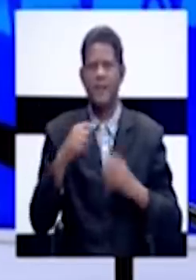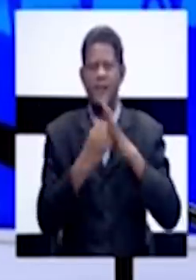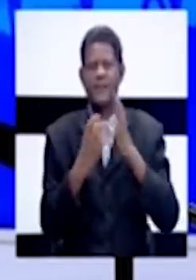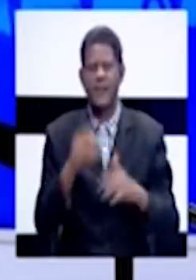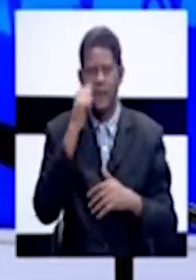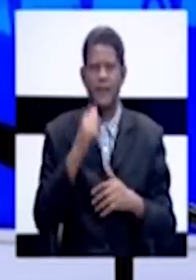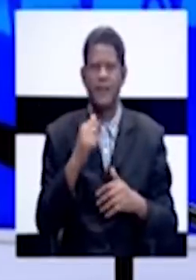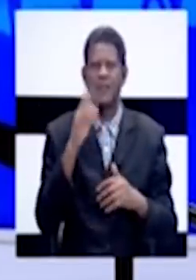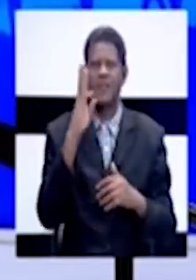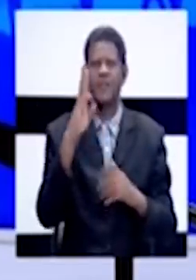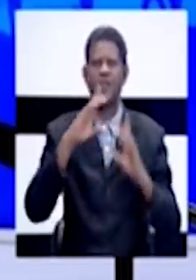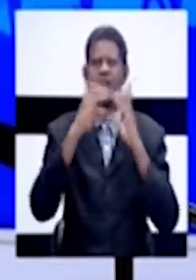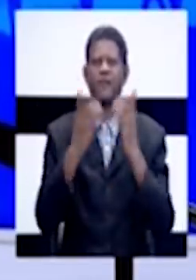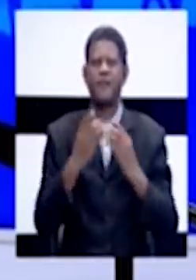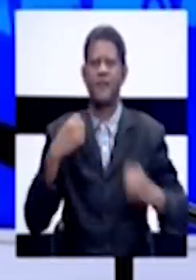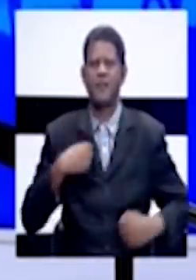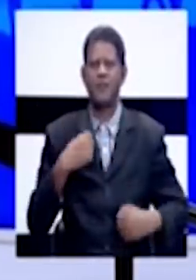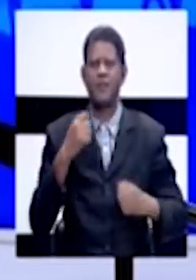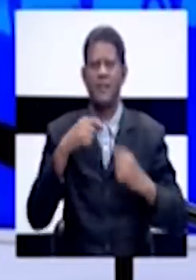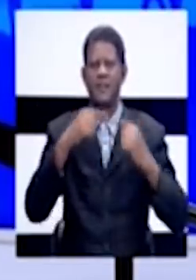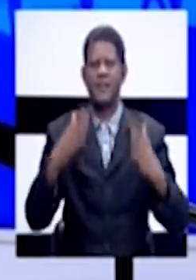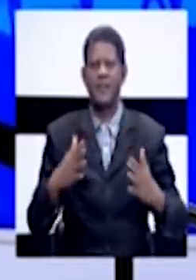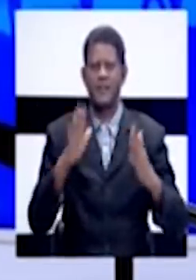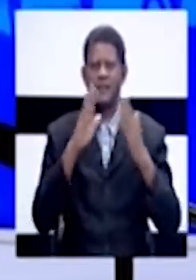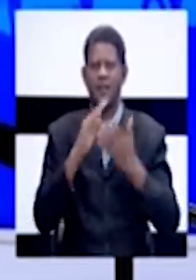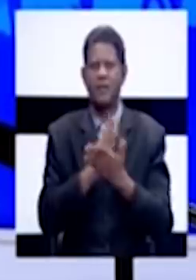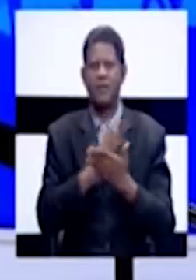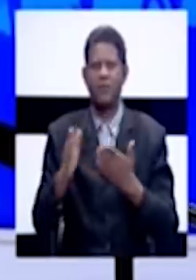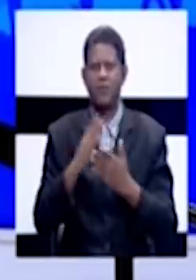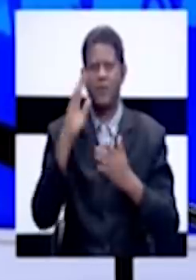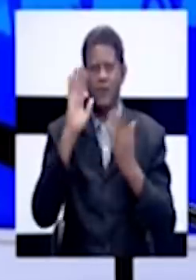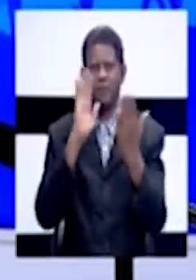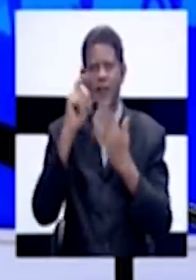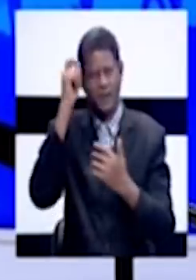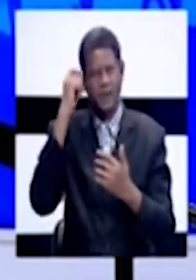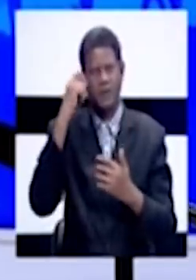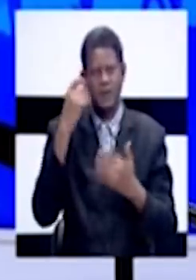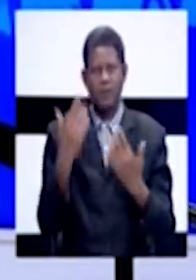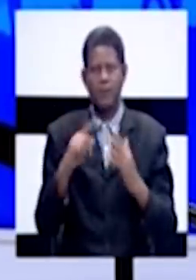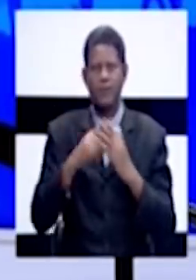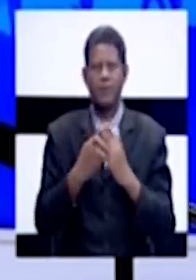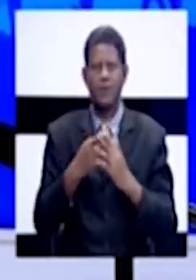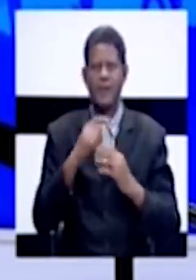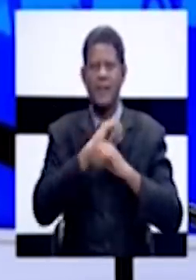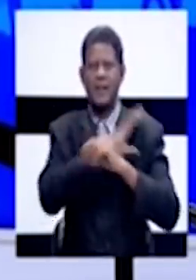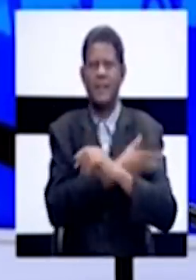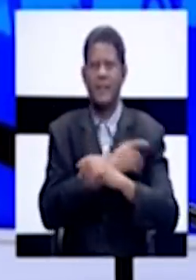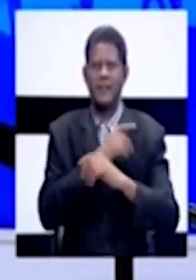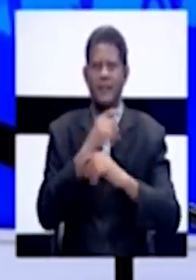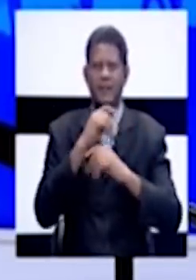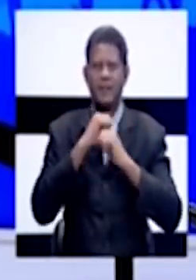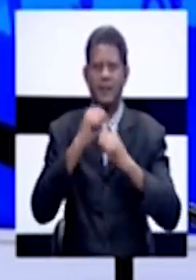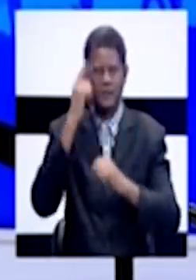بدمر شدشت كفلة سراويت سلا استوافر لو جنبار عدوام قبلو من نقوهو جميروم حيلتات مكلخال تقراي قرايس أم